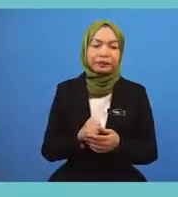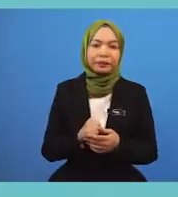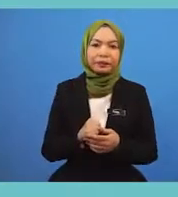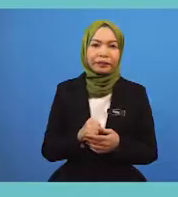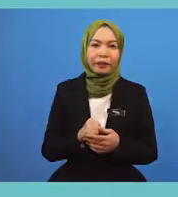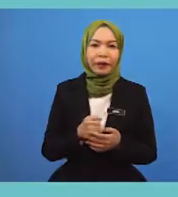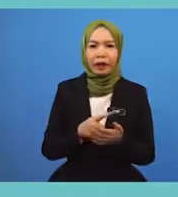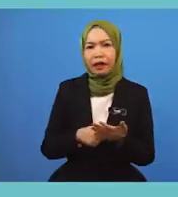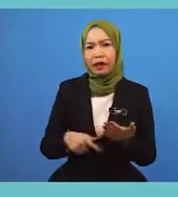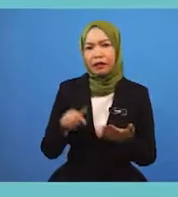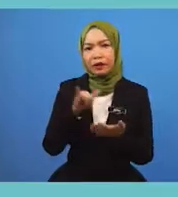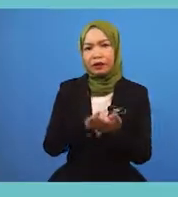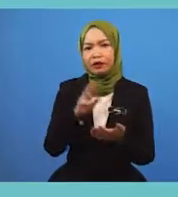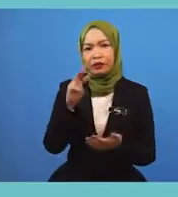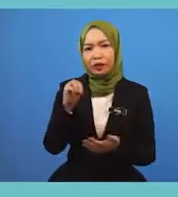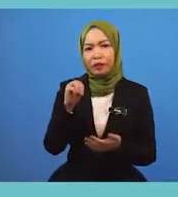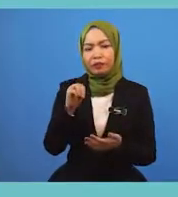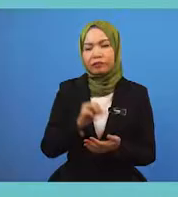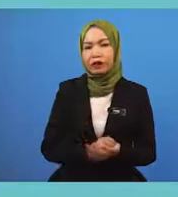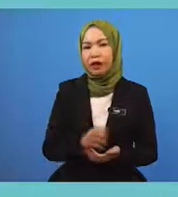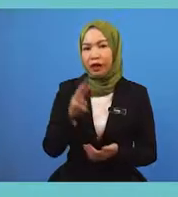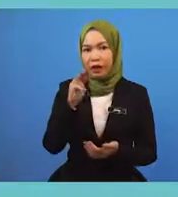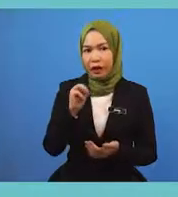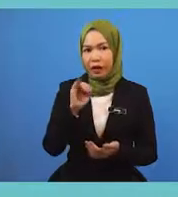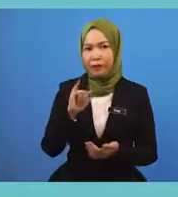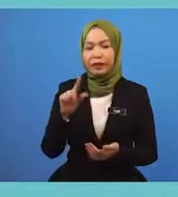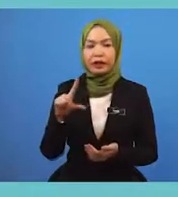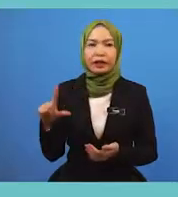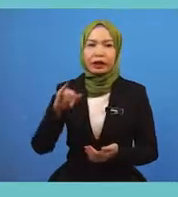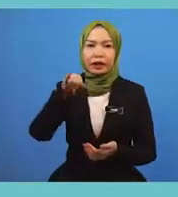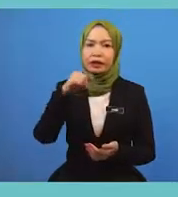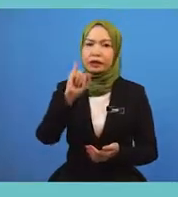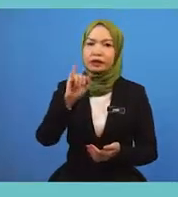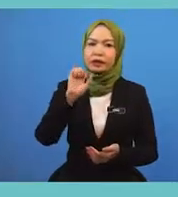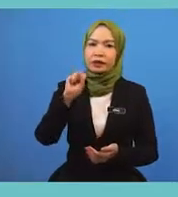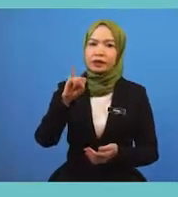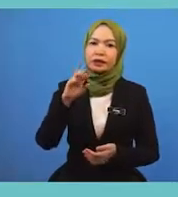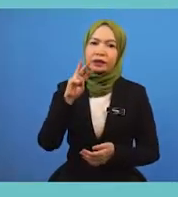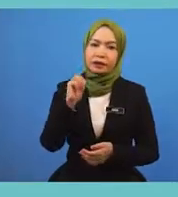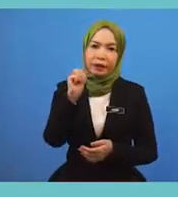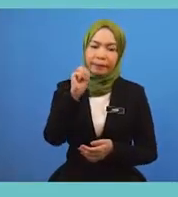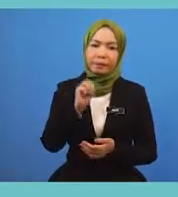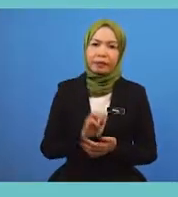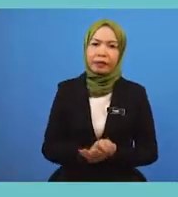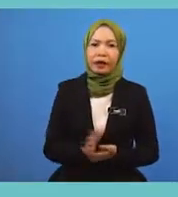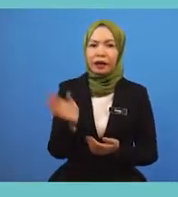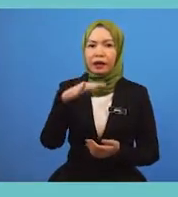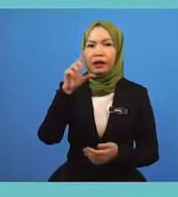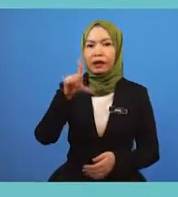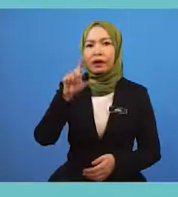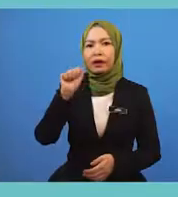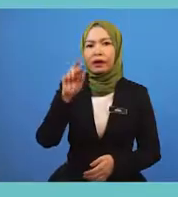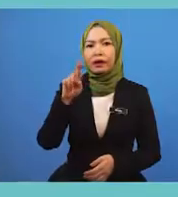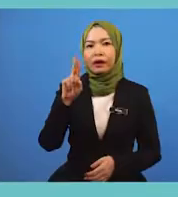ialah jisim larutan. C pula ialah haba muatan tentu larutan.